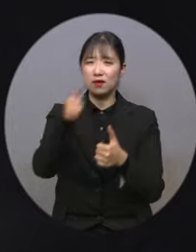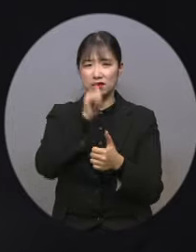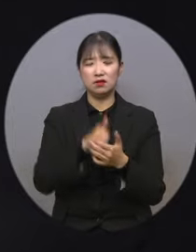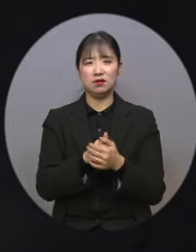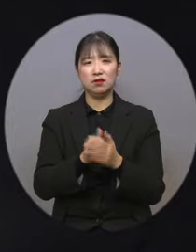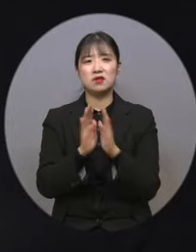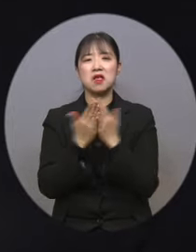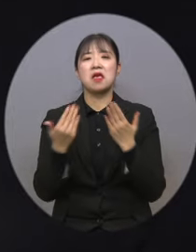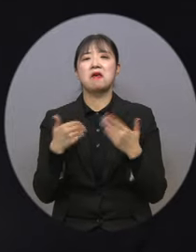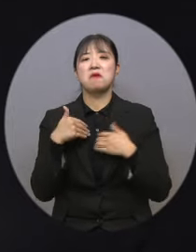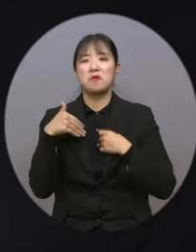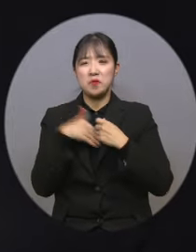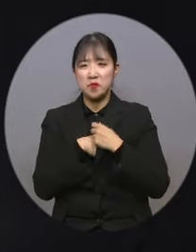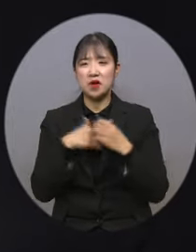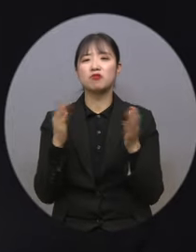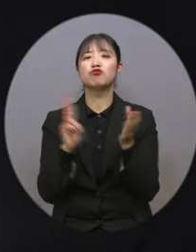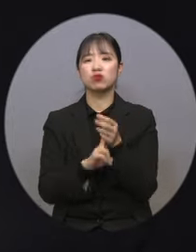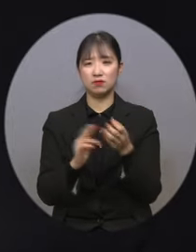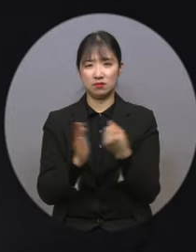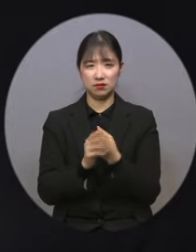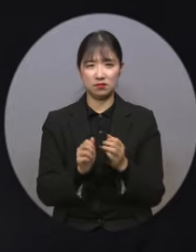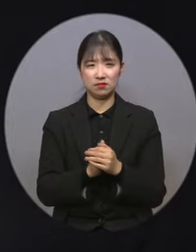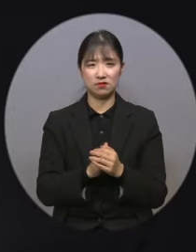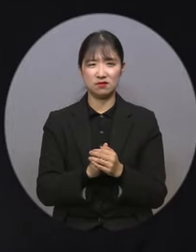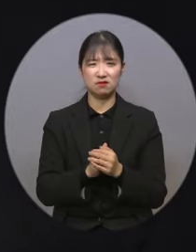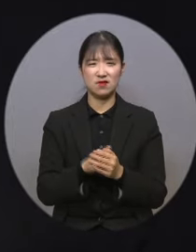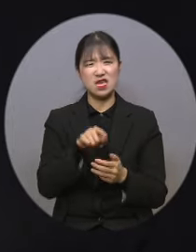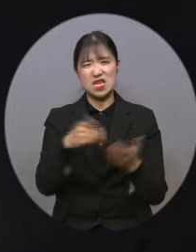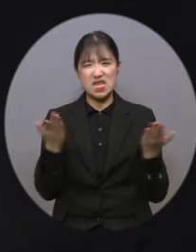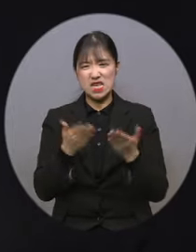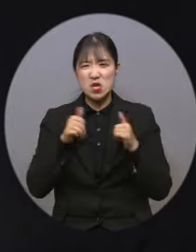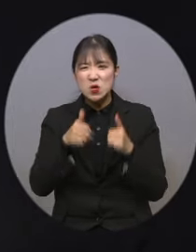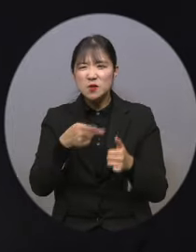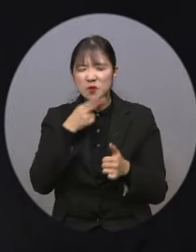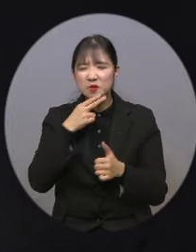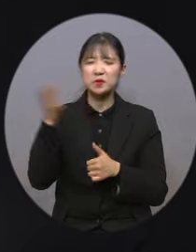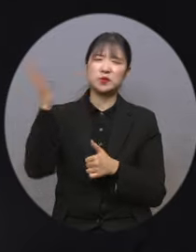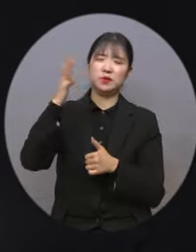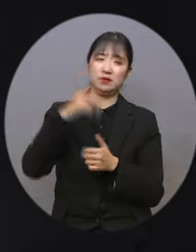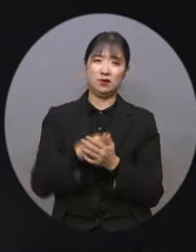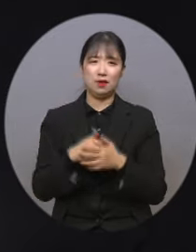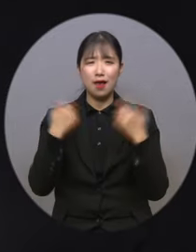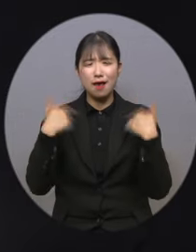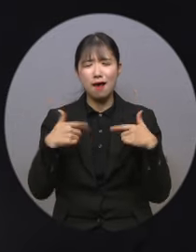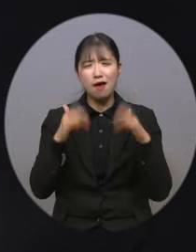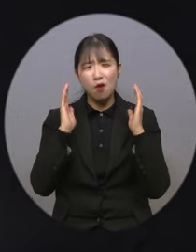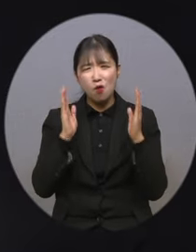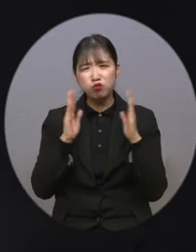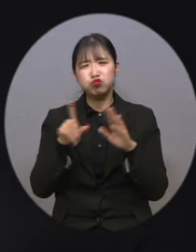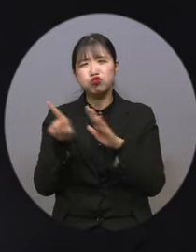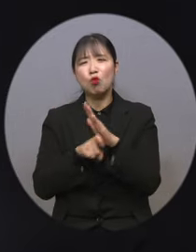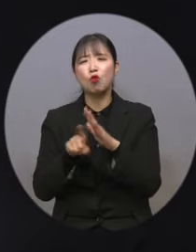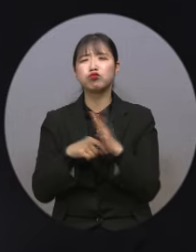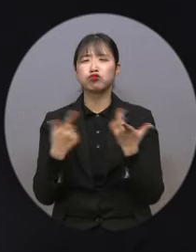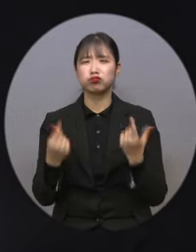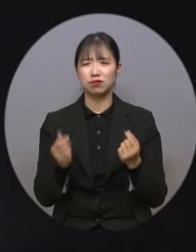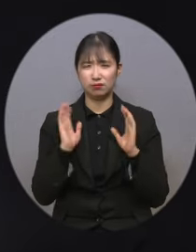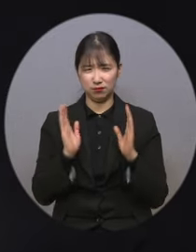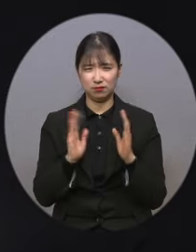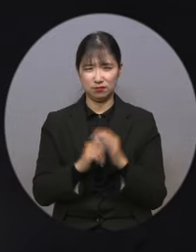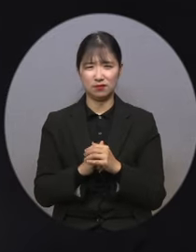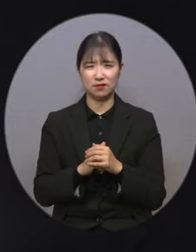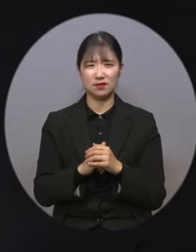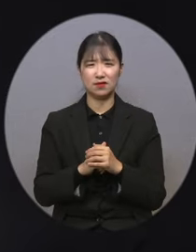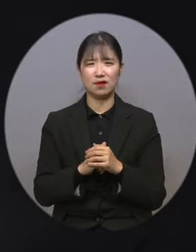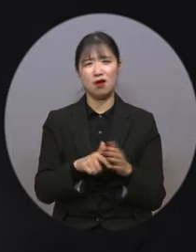그럼 이 책 숨기고 있다고 버그 냥이를 잘못했다고 가지고 그래서 항상 공부를 조절해가면서 했어요 그런데 전형